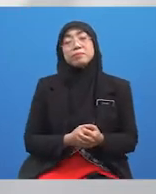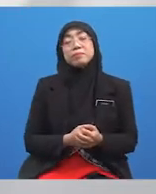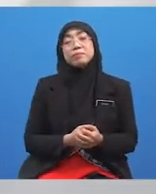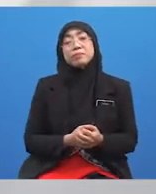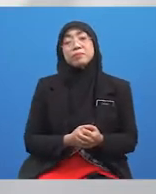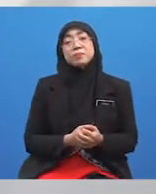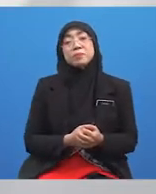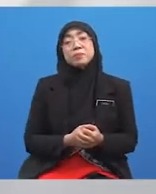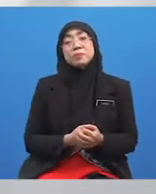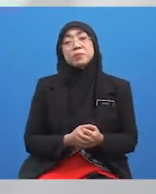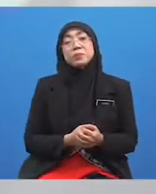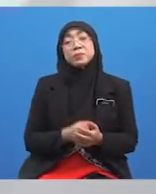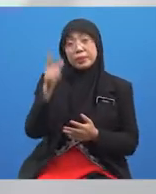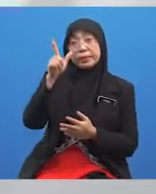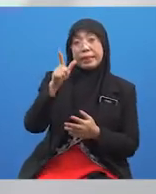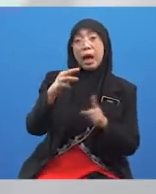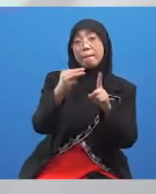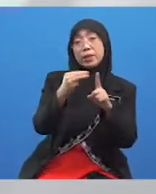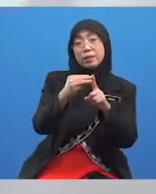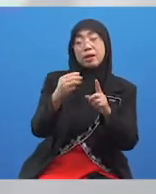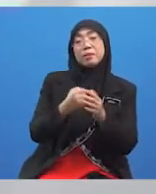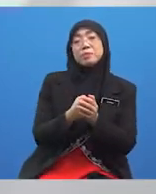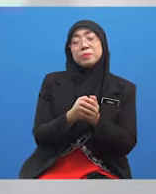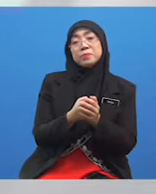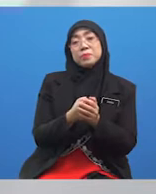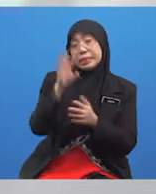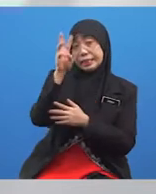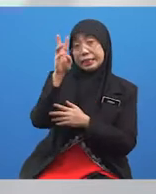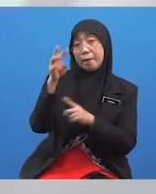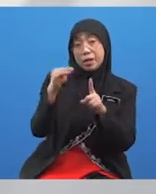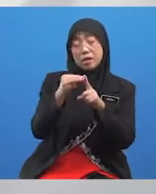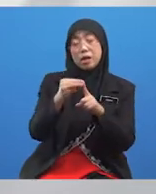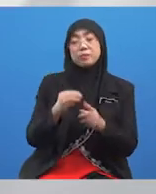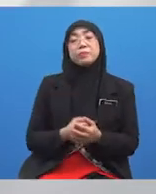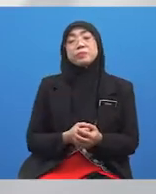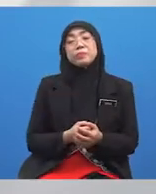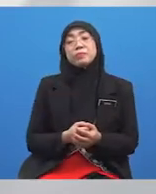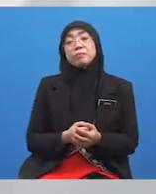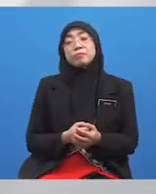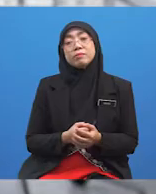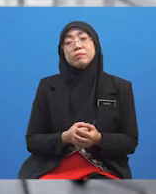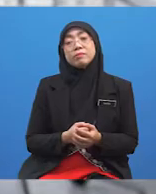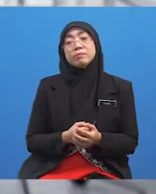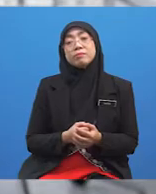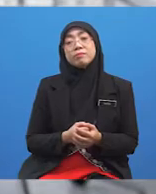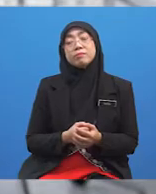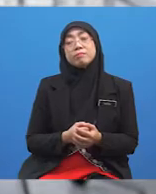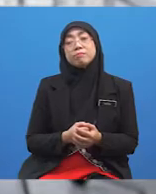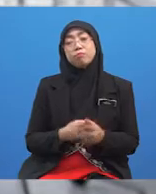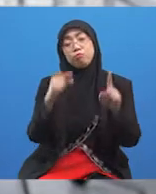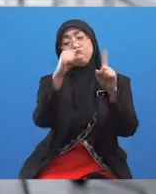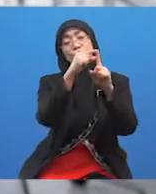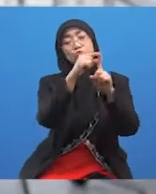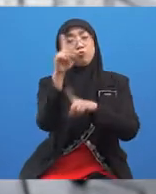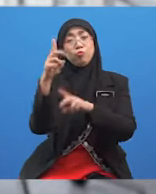iaitu 3 proses. Lihat wakah yang diputukkan sebanyak 6 wakah. Ini bermakna 1 proses 1 wakah dan 1 huraian